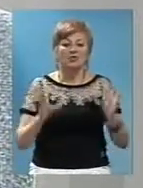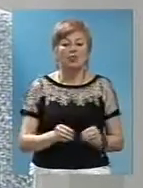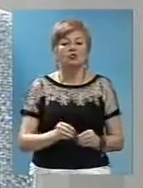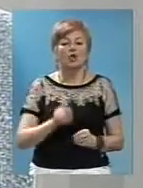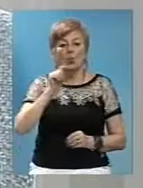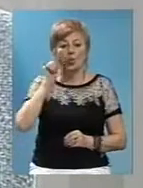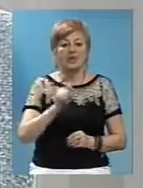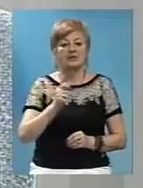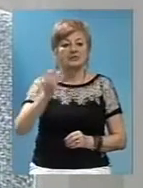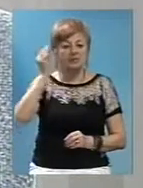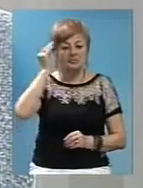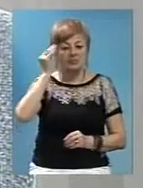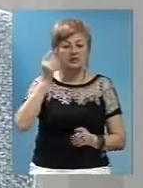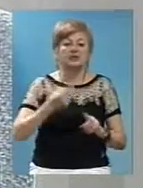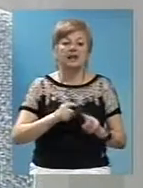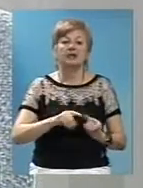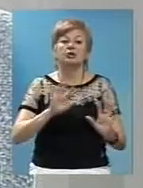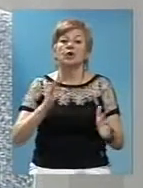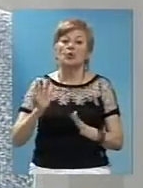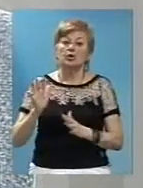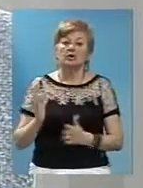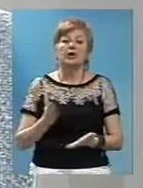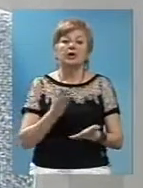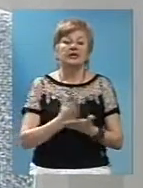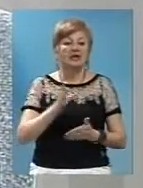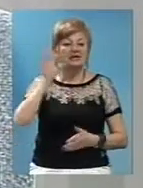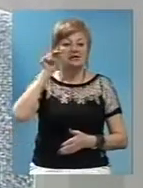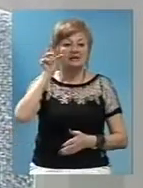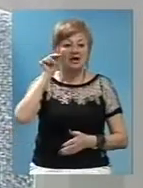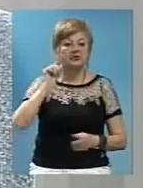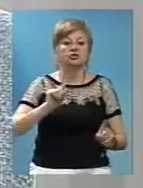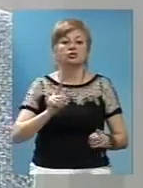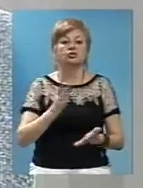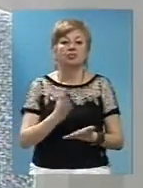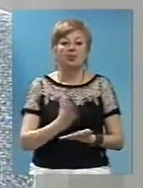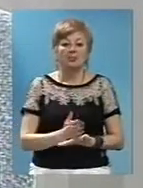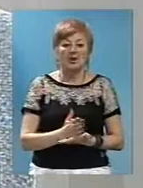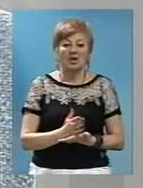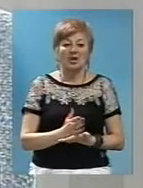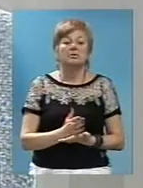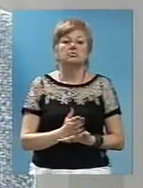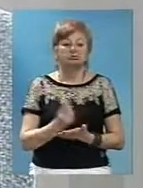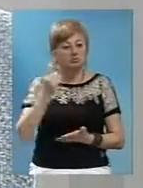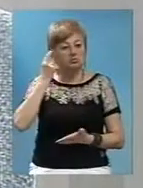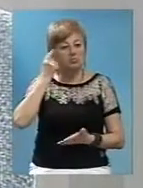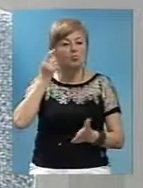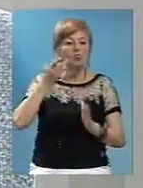сенсом цих подій, цієї дати, що маємо осмислити